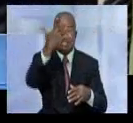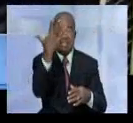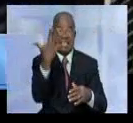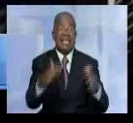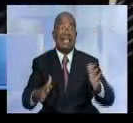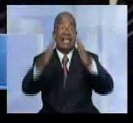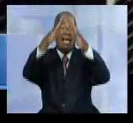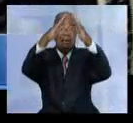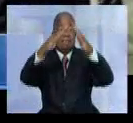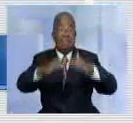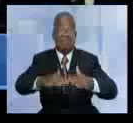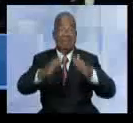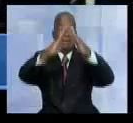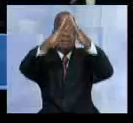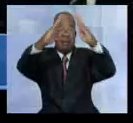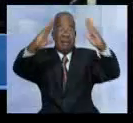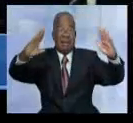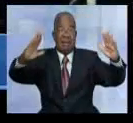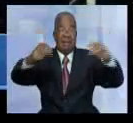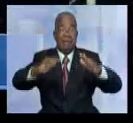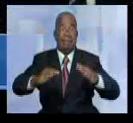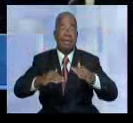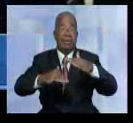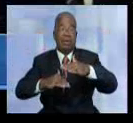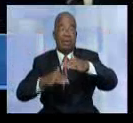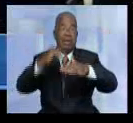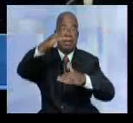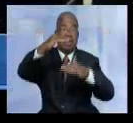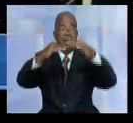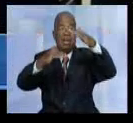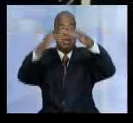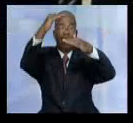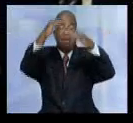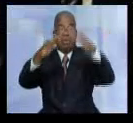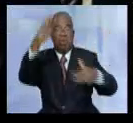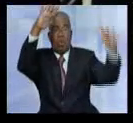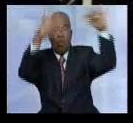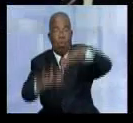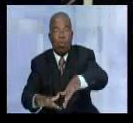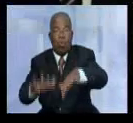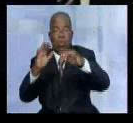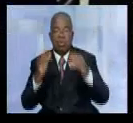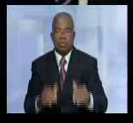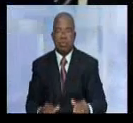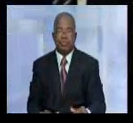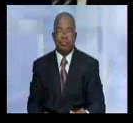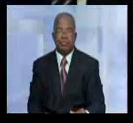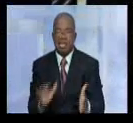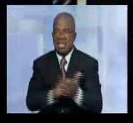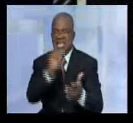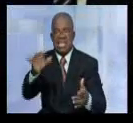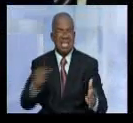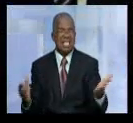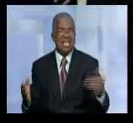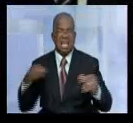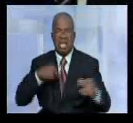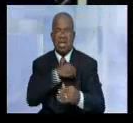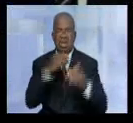s'écroule dans ces mêmes conditions-là. Les premiers incidents et accidents nous ont amené déjà à